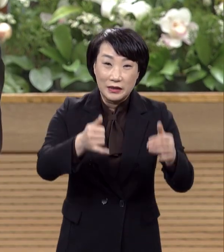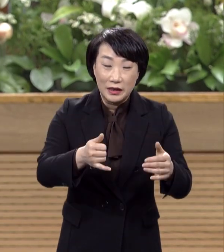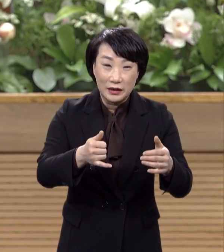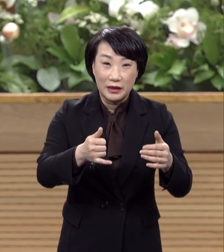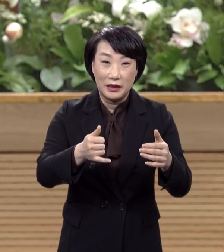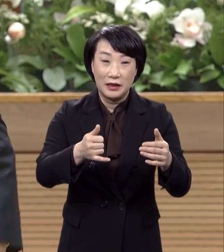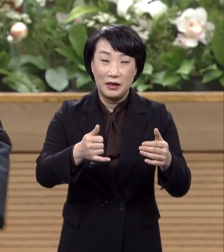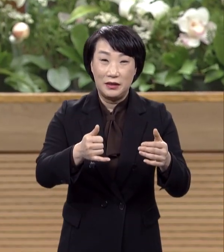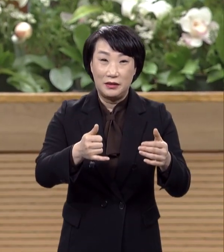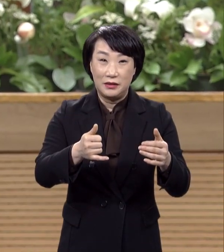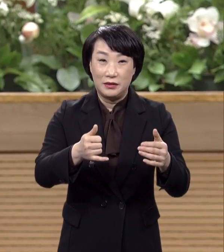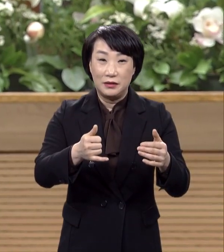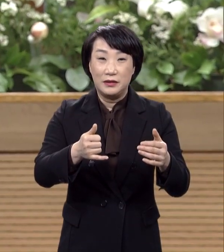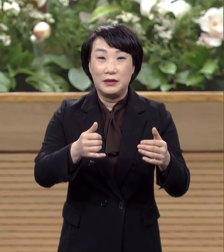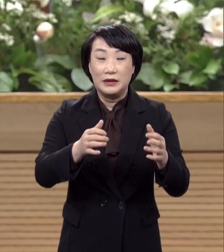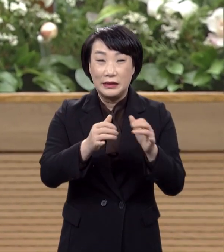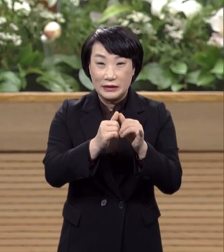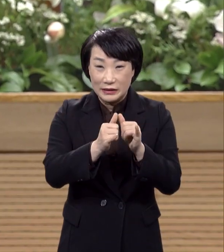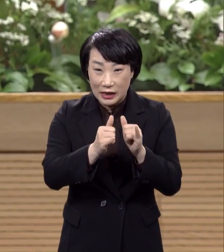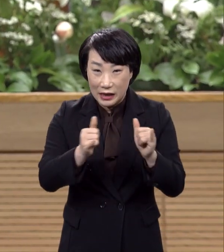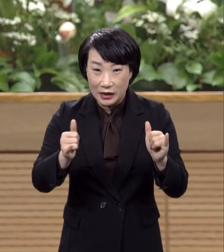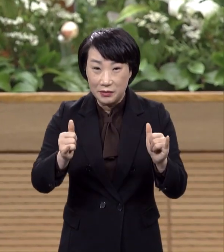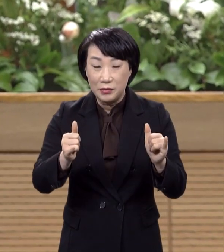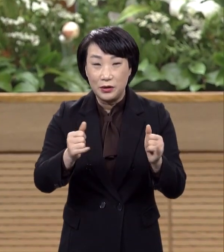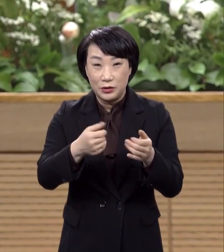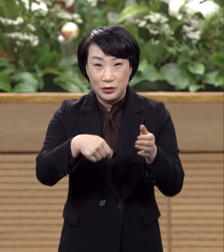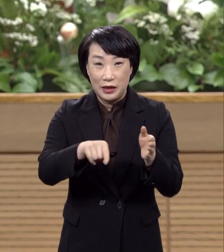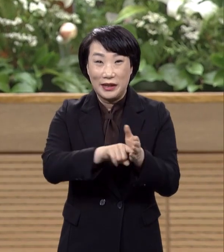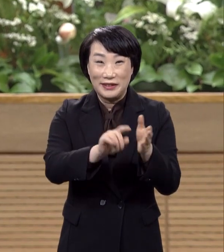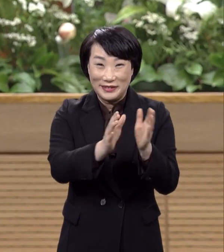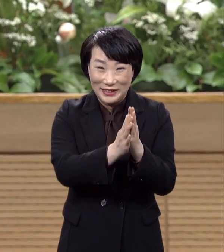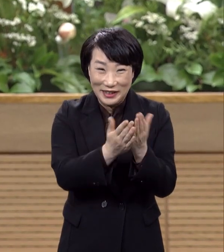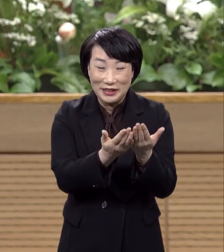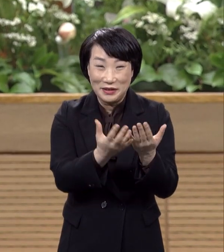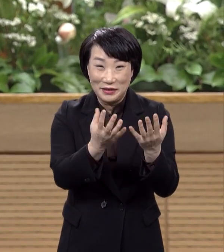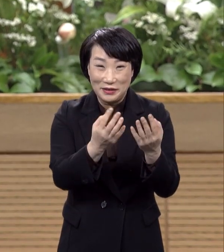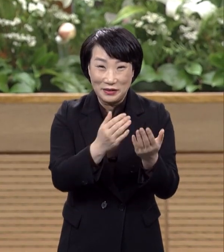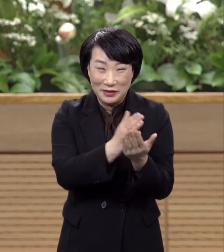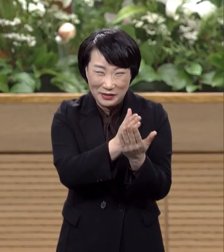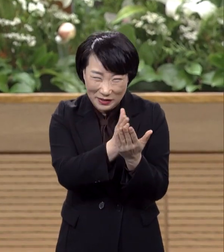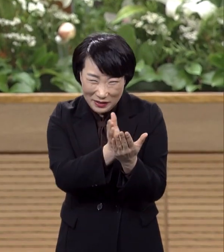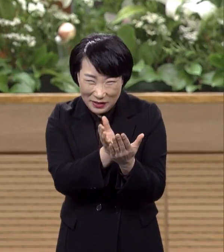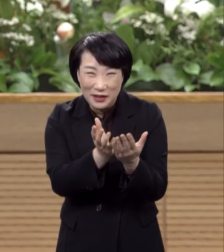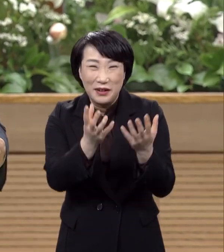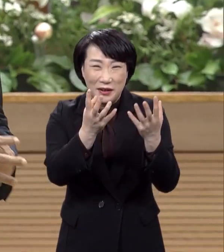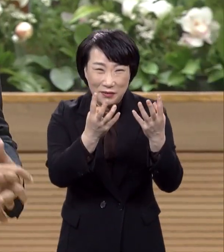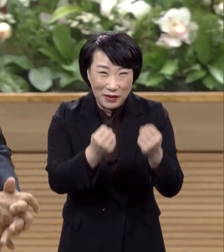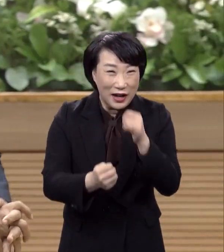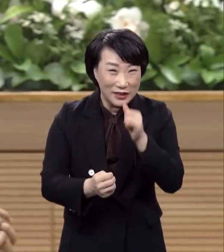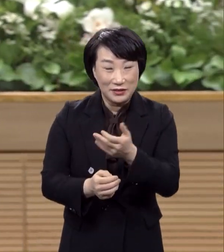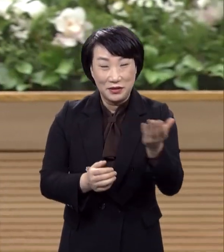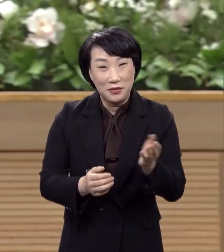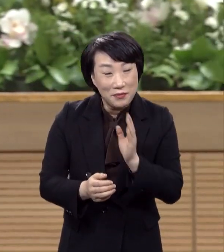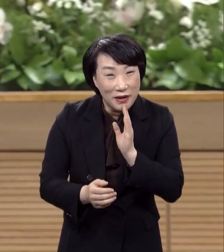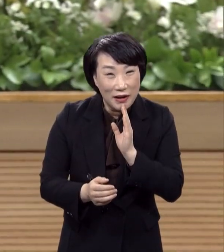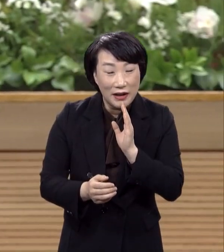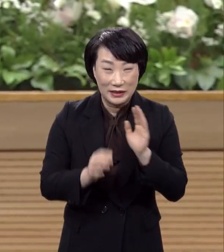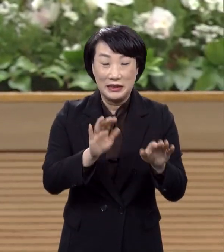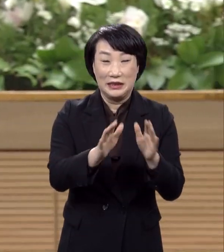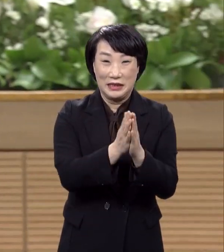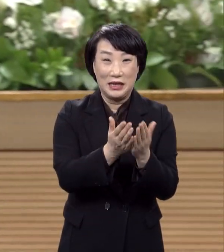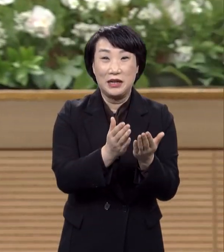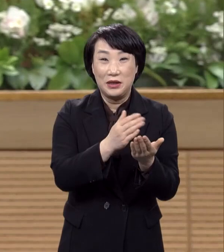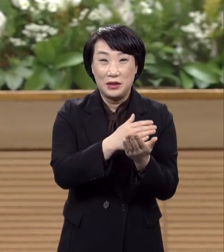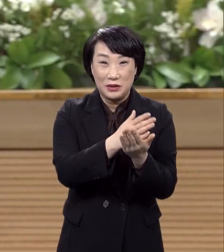많은 우리 인생을 위한 책들이 많이 있습니다. 근데